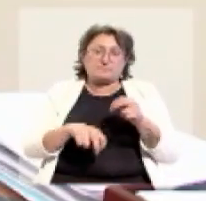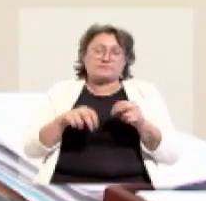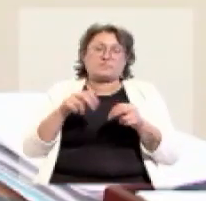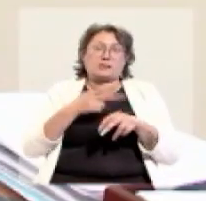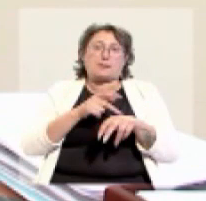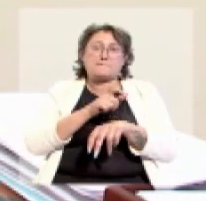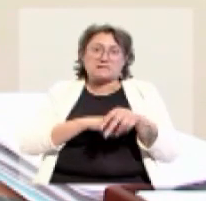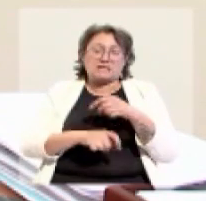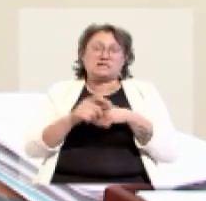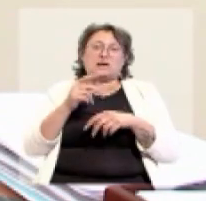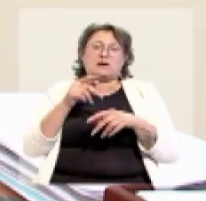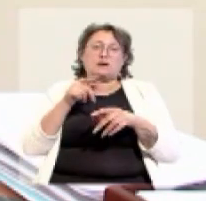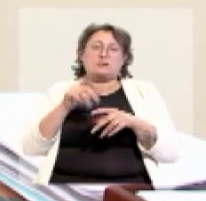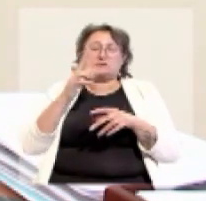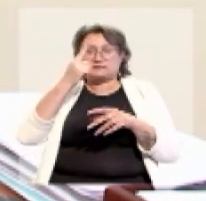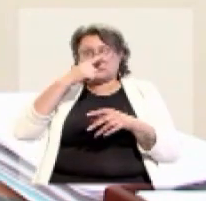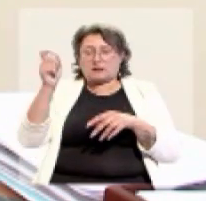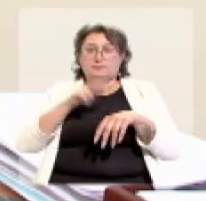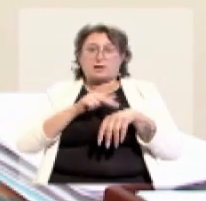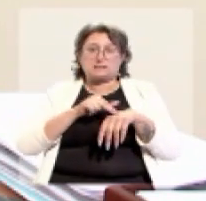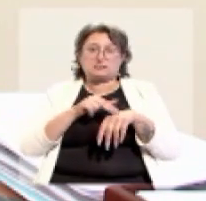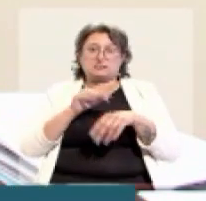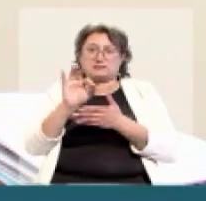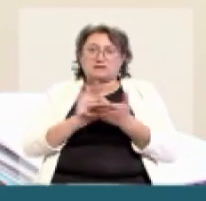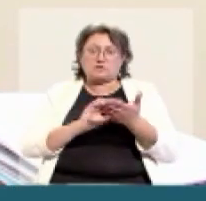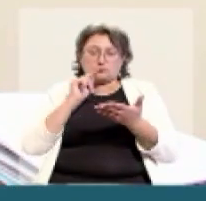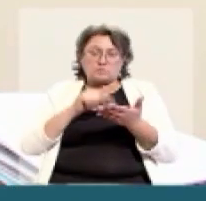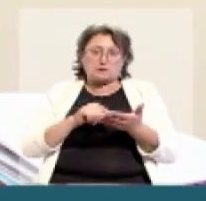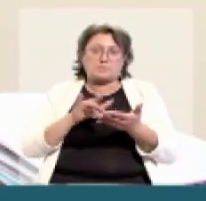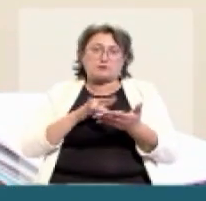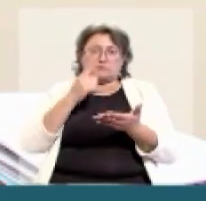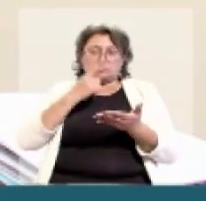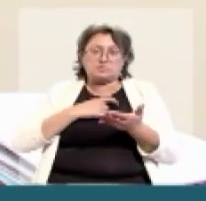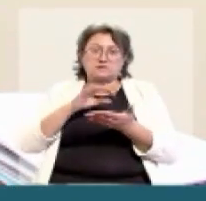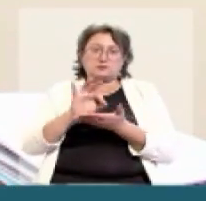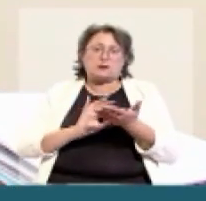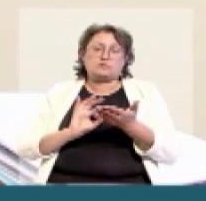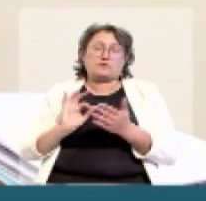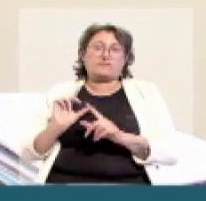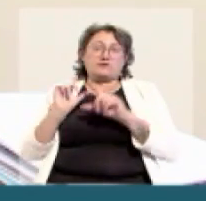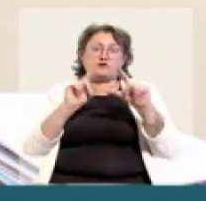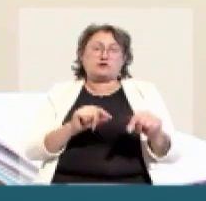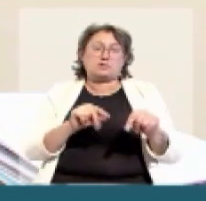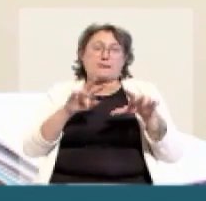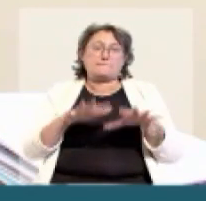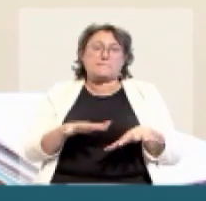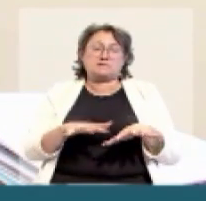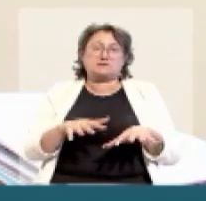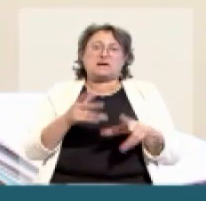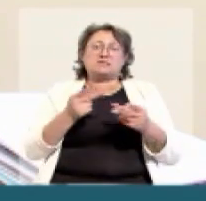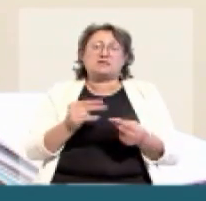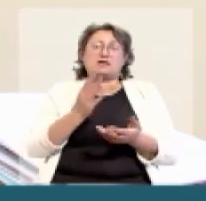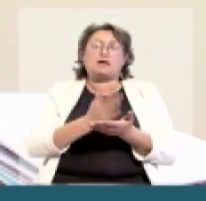браслета непосредственно поступает сигнал инспектору. Инспектор по принятию сигнала выезжает по месту самого